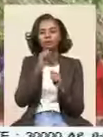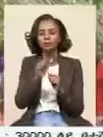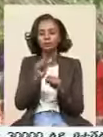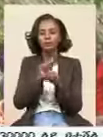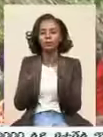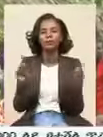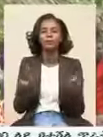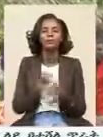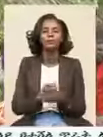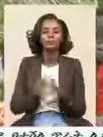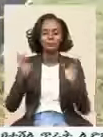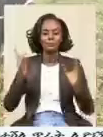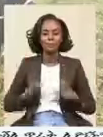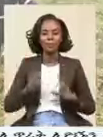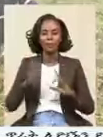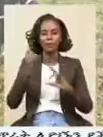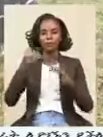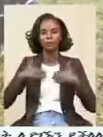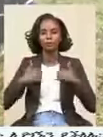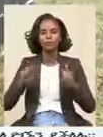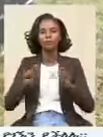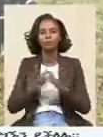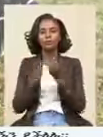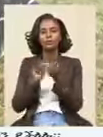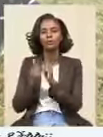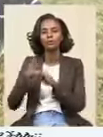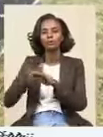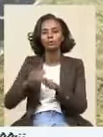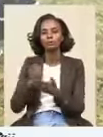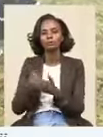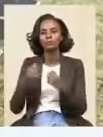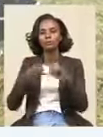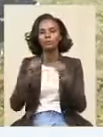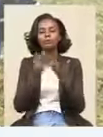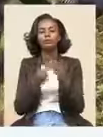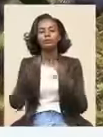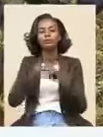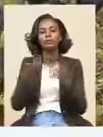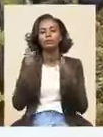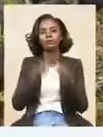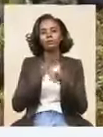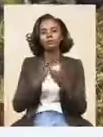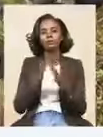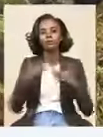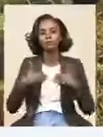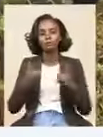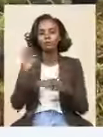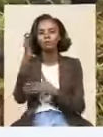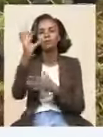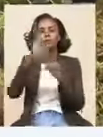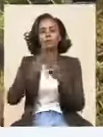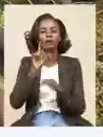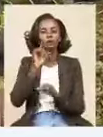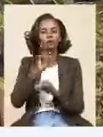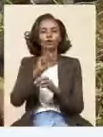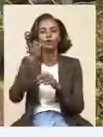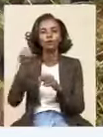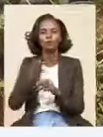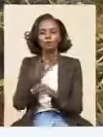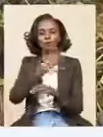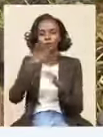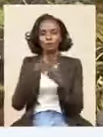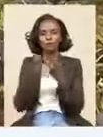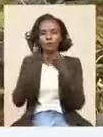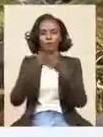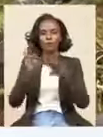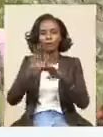በተለይ በክረምት ወጣቶች የጀመርነው ስፖርት ላይ ተጠናክሮ ቀጥሏል። ከዚህ ውስጥ አንዱ የሆነ ወጣት ተግባር የችግኝ ተከላ ነው። እንደ ወረዳችን በሁሉም